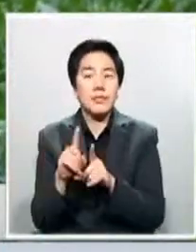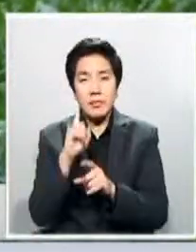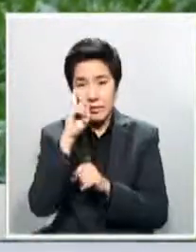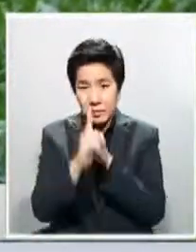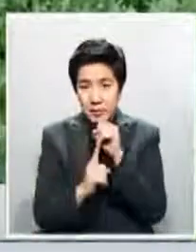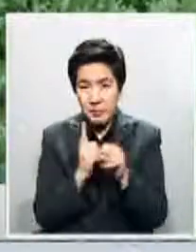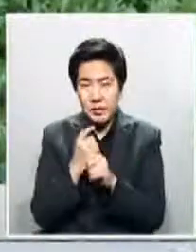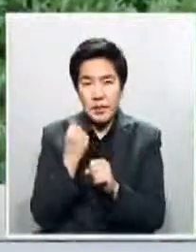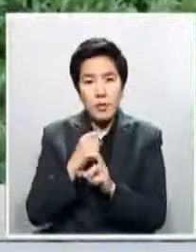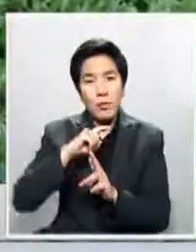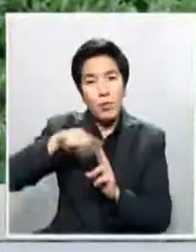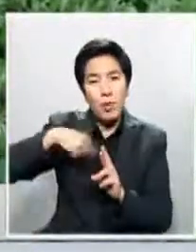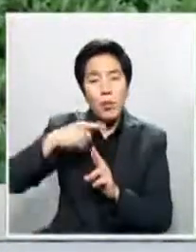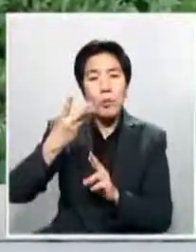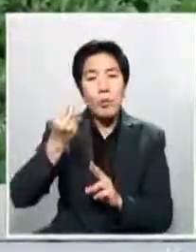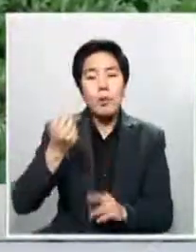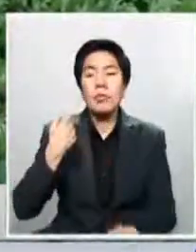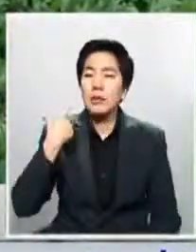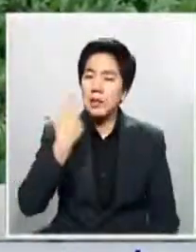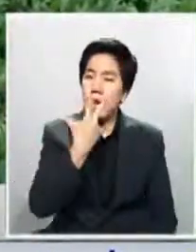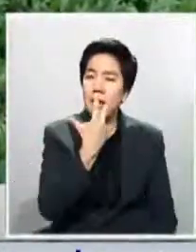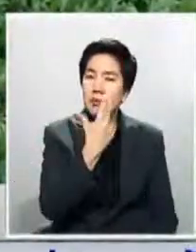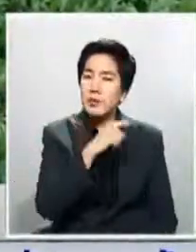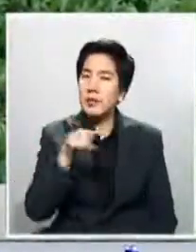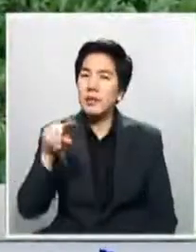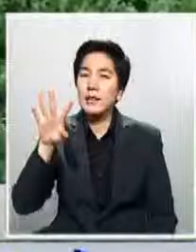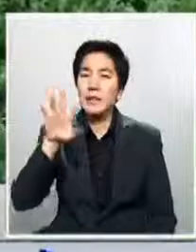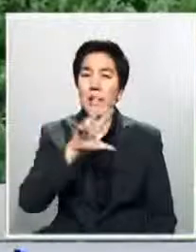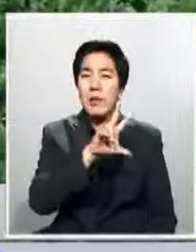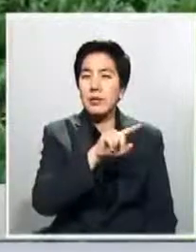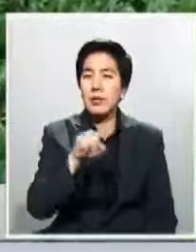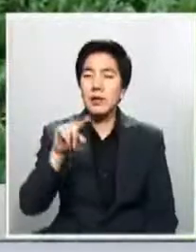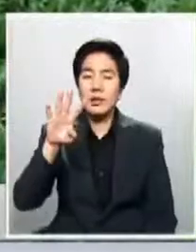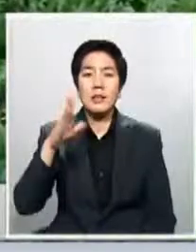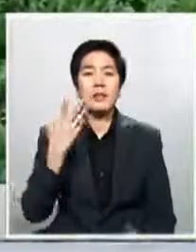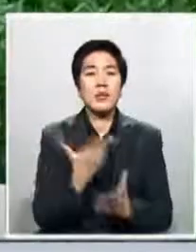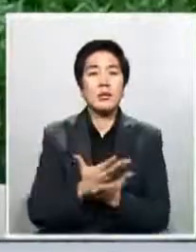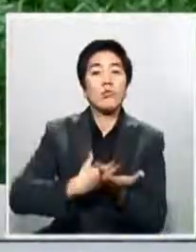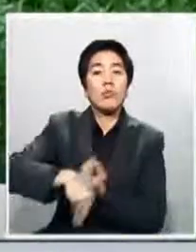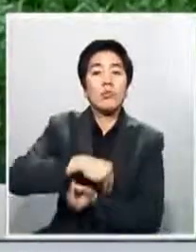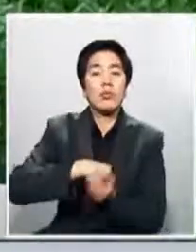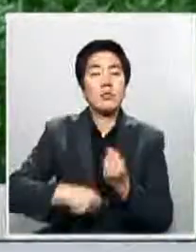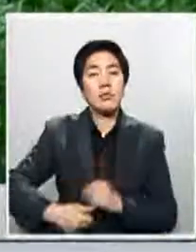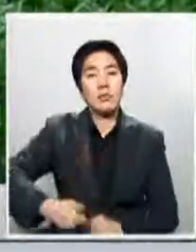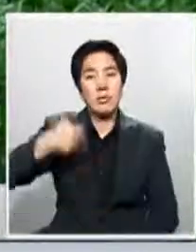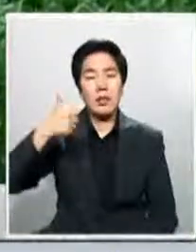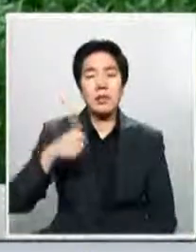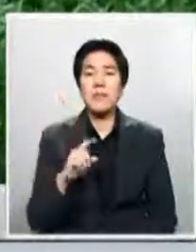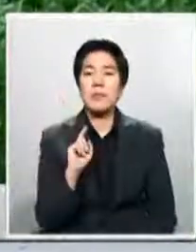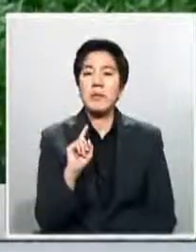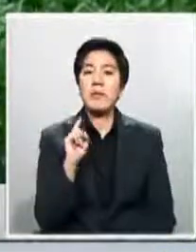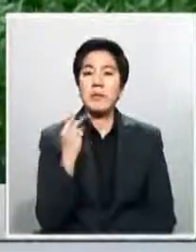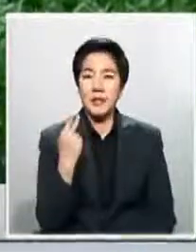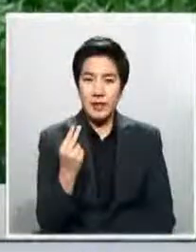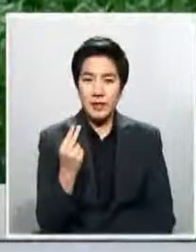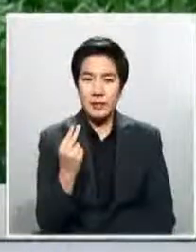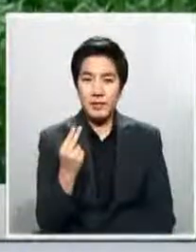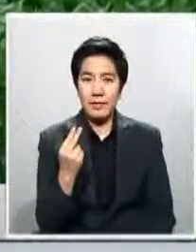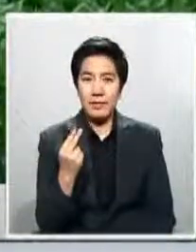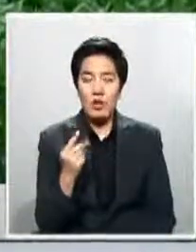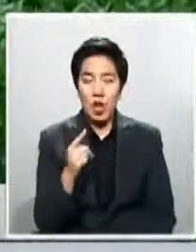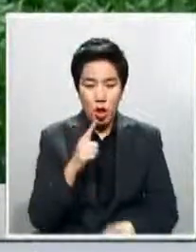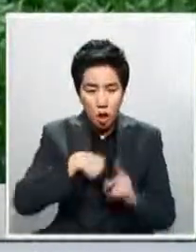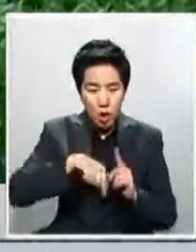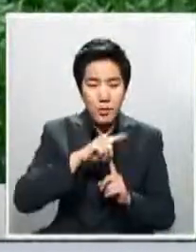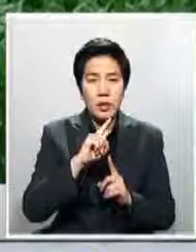ำได้กี่รอบเนี่ย 3-4รอบ 3-4รอบ ครับ โอ้3-4รอบหนึ่งได้ประมาณเท่าไหร ่ประมาณไล่ละหมื่นต่อรอบครับ โอ้